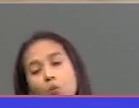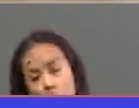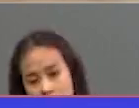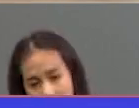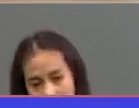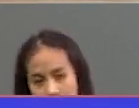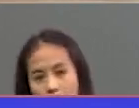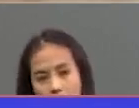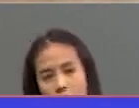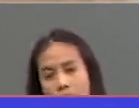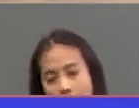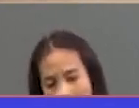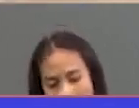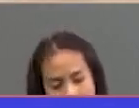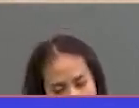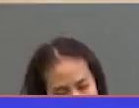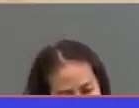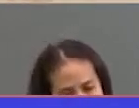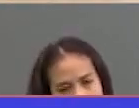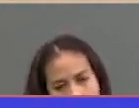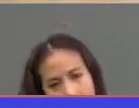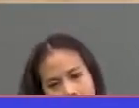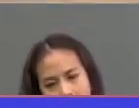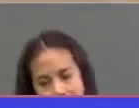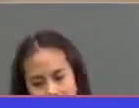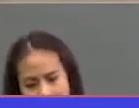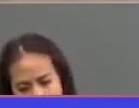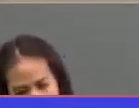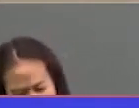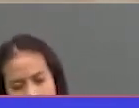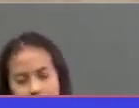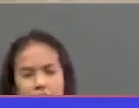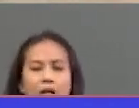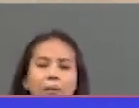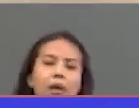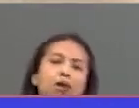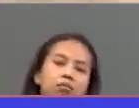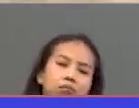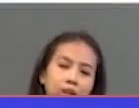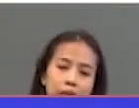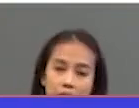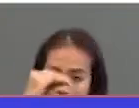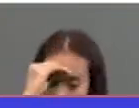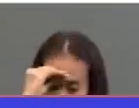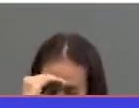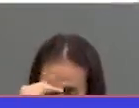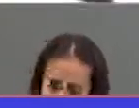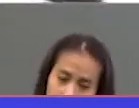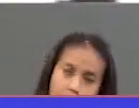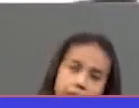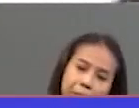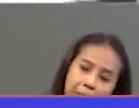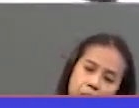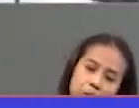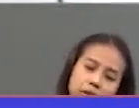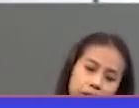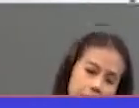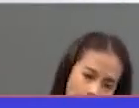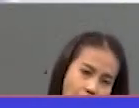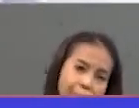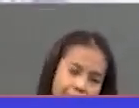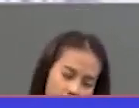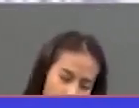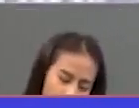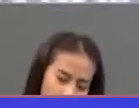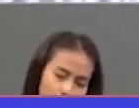ไปเกี่ยวข้องกับกระบวนการค้ายาเสพติดต้องถูกลงโทษทั้งทางวินัยและอาญาโดยไม่มีข้อยกเว้นค่ะจากผลการระดมกวาดล้างยา